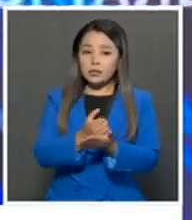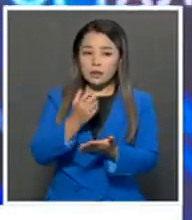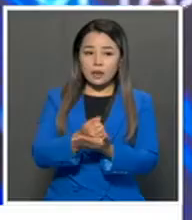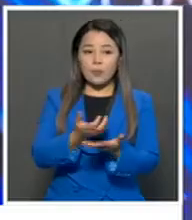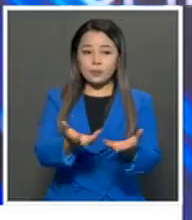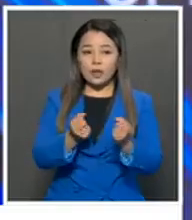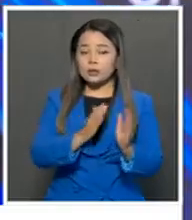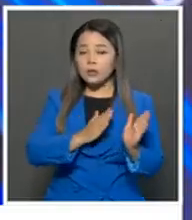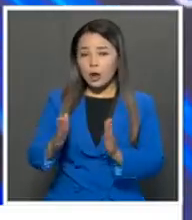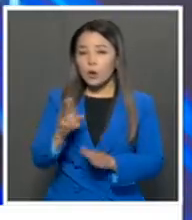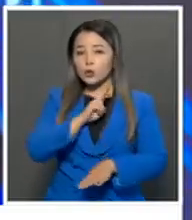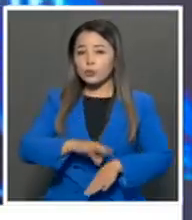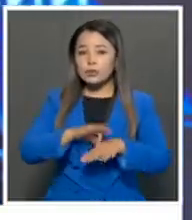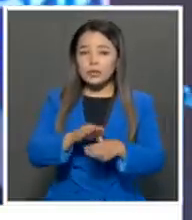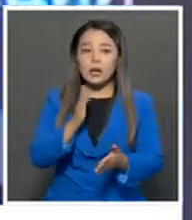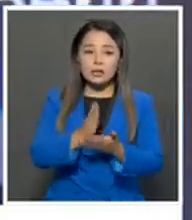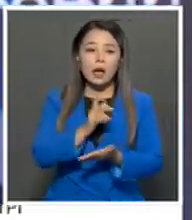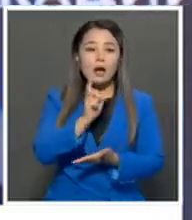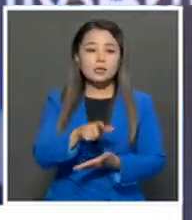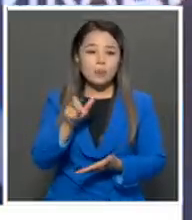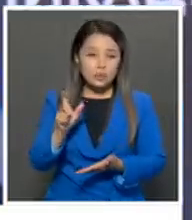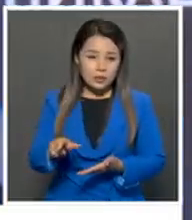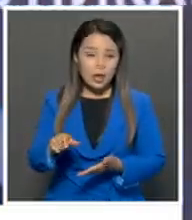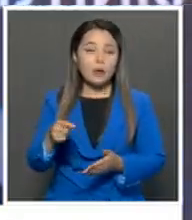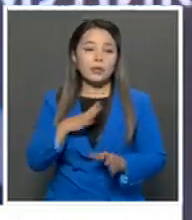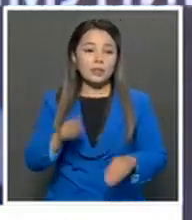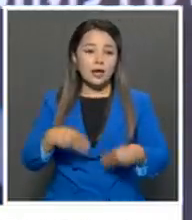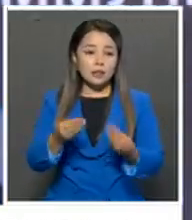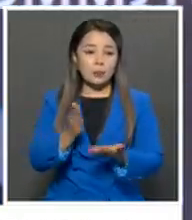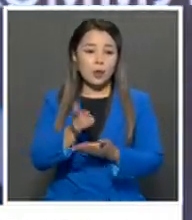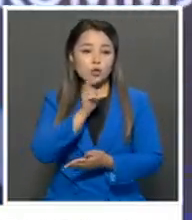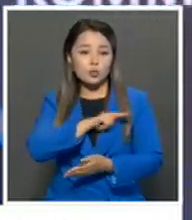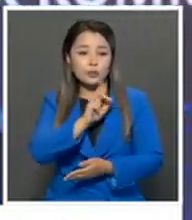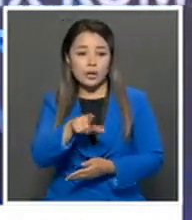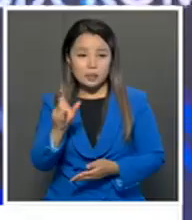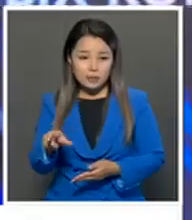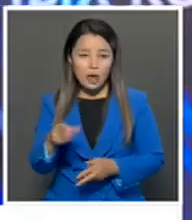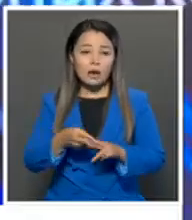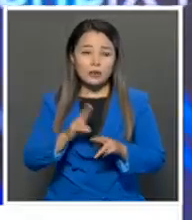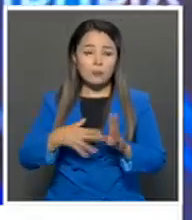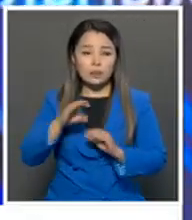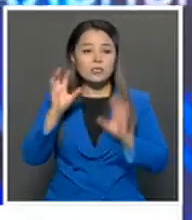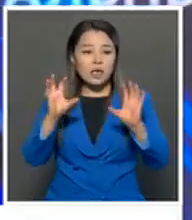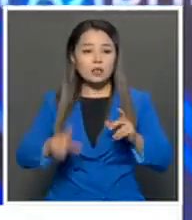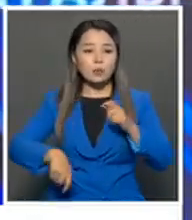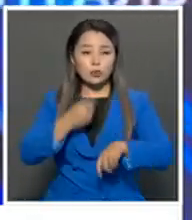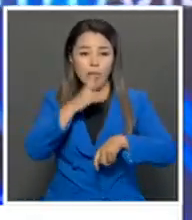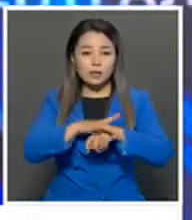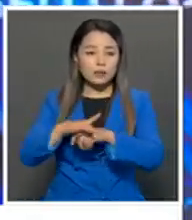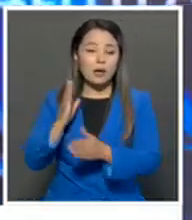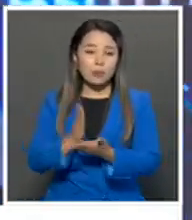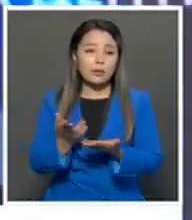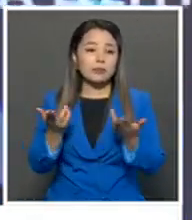жүрген, тұрақты жұмыс істеп жүргендер азаматтардың үшін берген болса жұмысшыларын, әрине ол заң бұзушылық. Оны